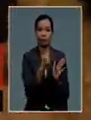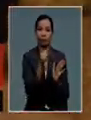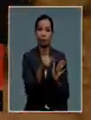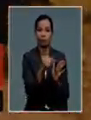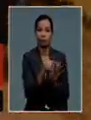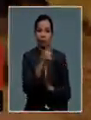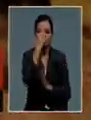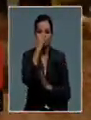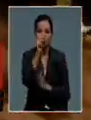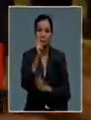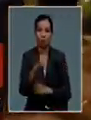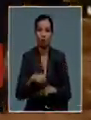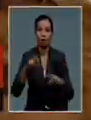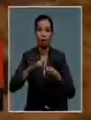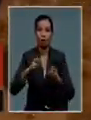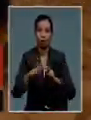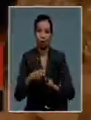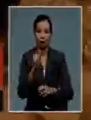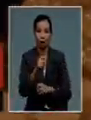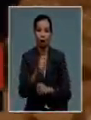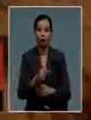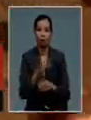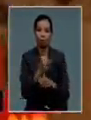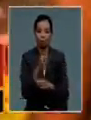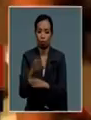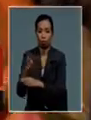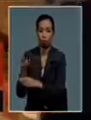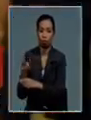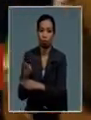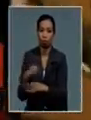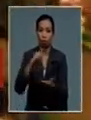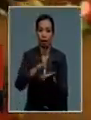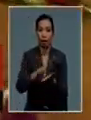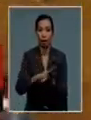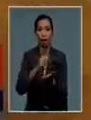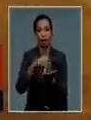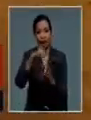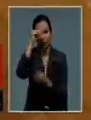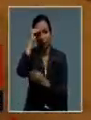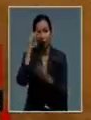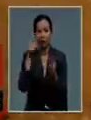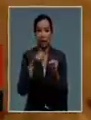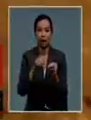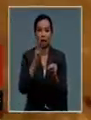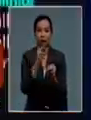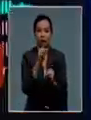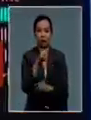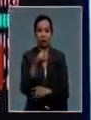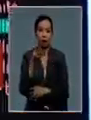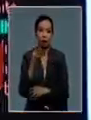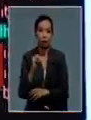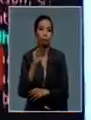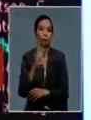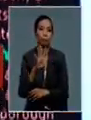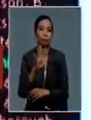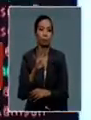ราะว่าเป็นเมืองที่เกิดเหตุมีการยิง ถูกต้อง ที่โรงเรียนมัธยมเมื่อวันที่14กุมภาพันธ์ที่ผ่านมา ใช่แล้วนะค